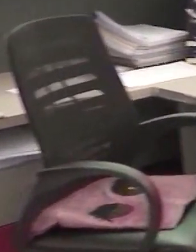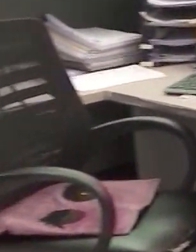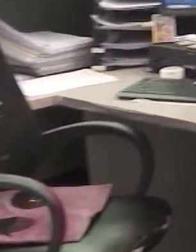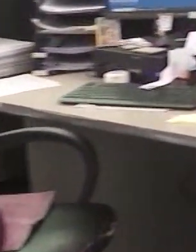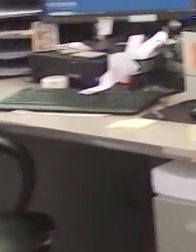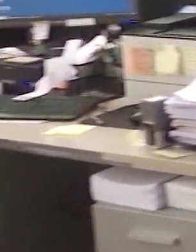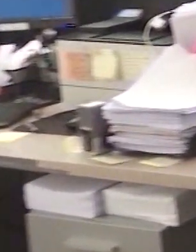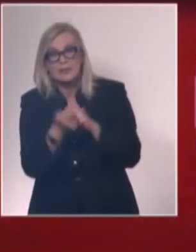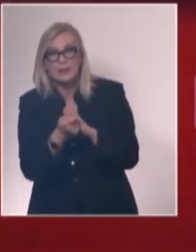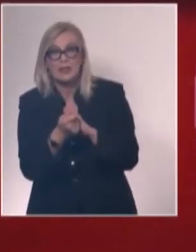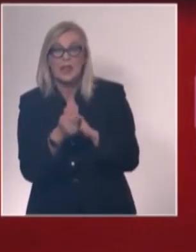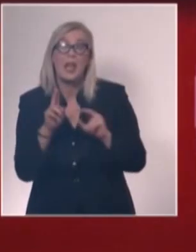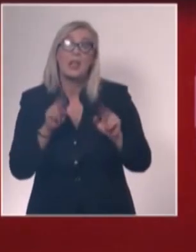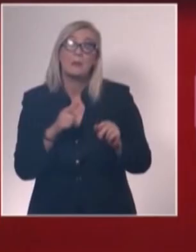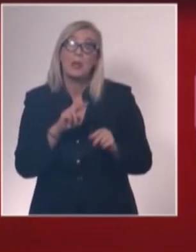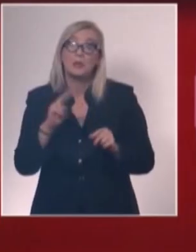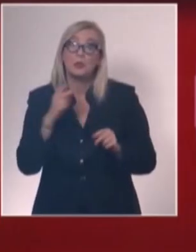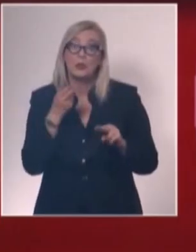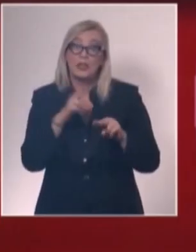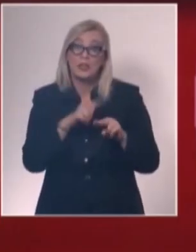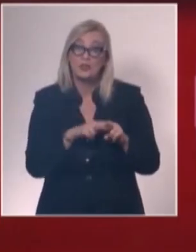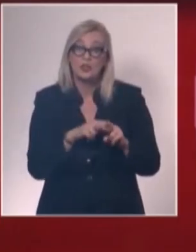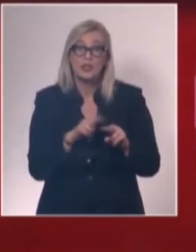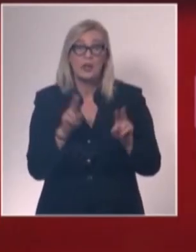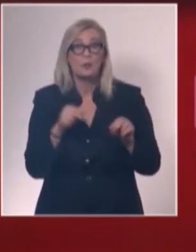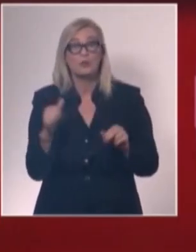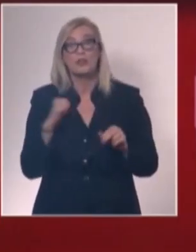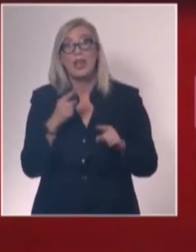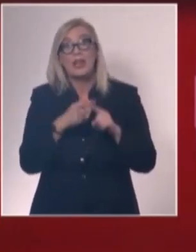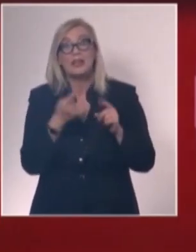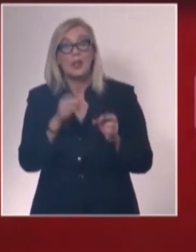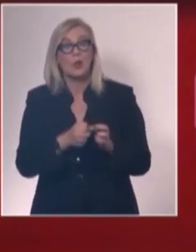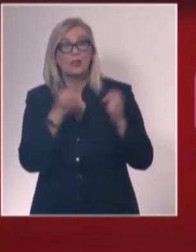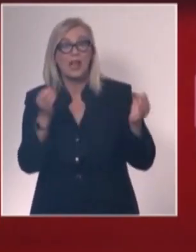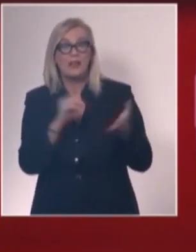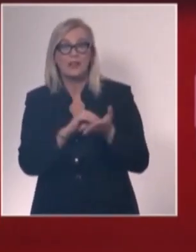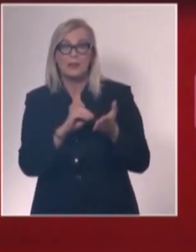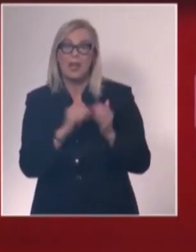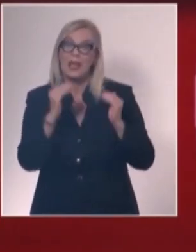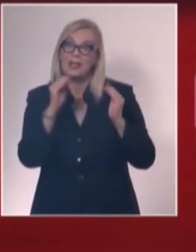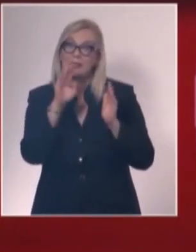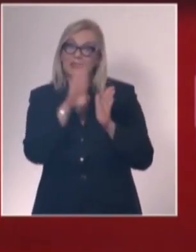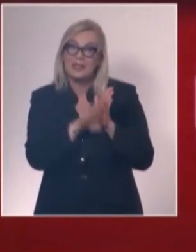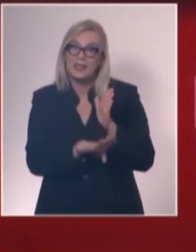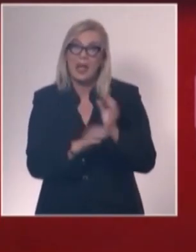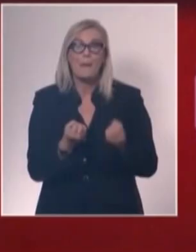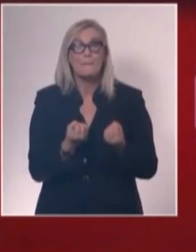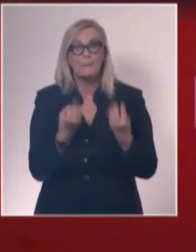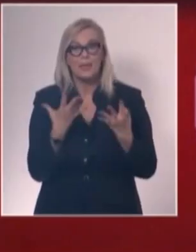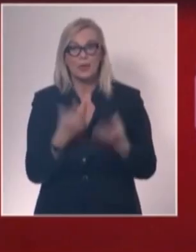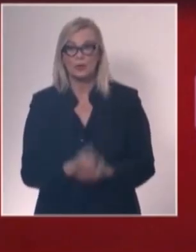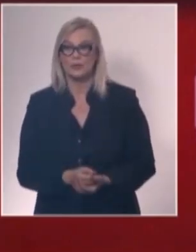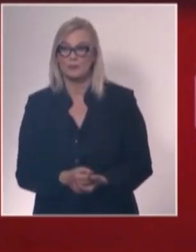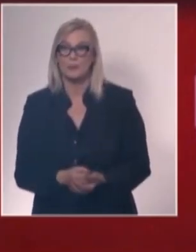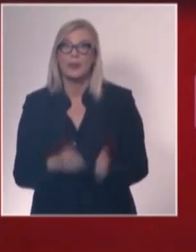моментот се предмет на дебата. Може би е интересно да дел од јавната администрација се намалува по природен пат, односно поднос